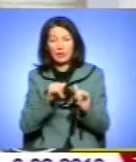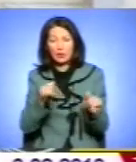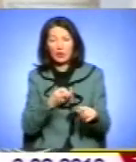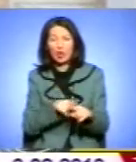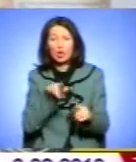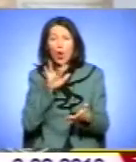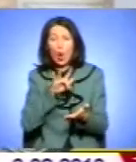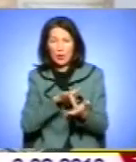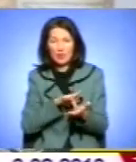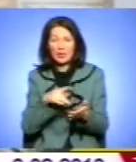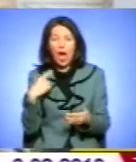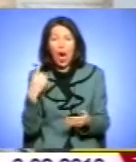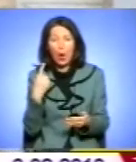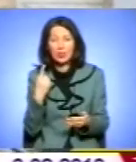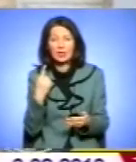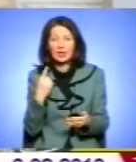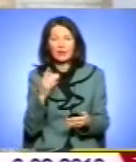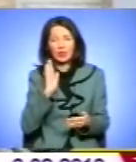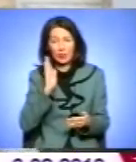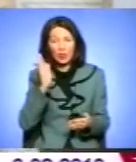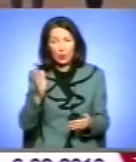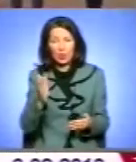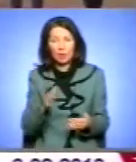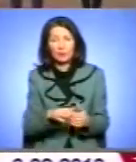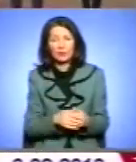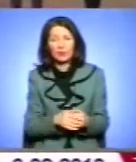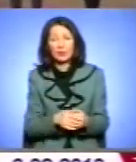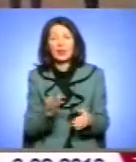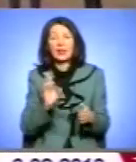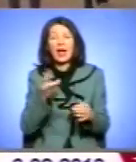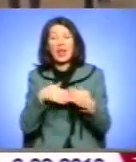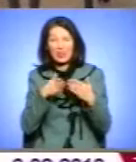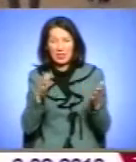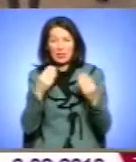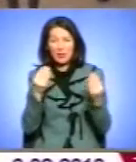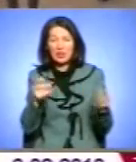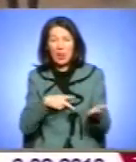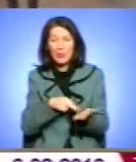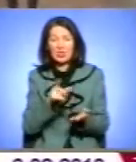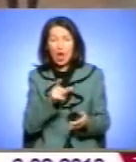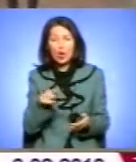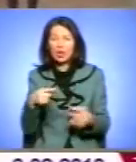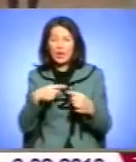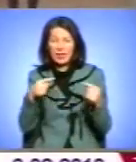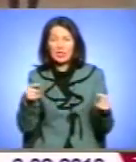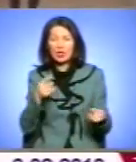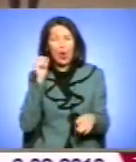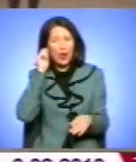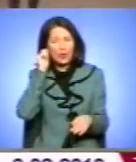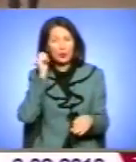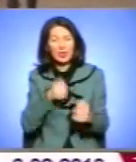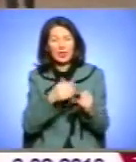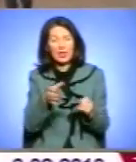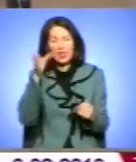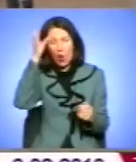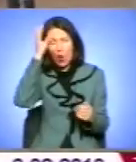міста, області і в їхнє майбутнє. На відкриття виставки прийшли люди різного віку. Серед них –